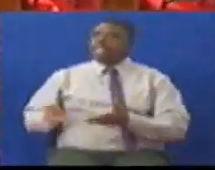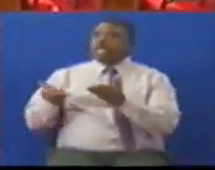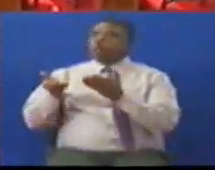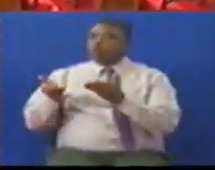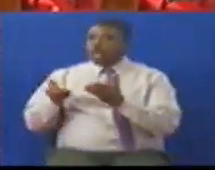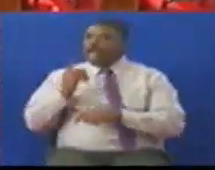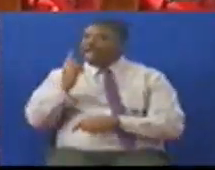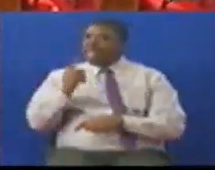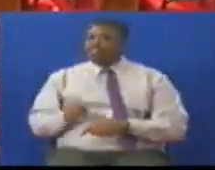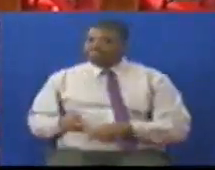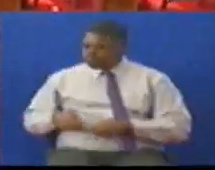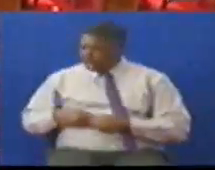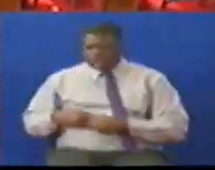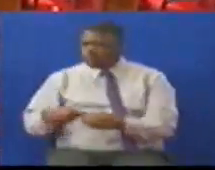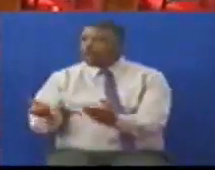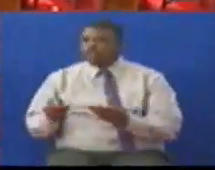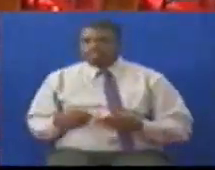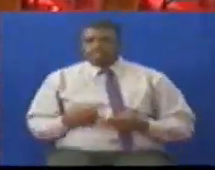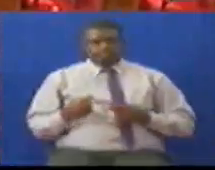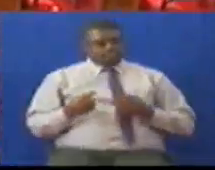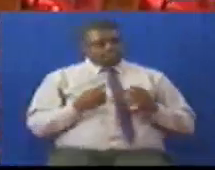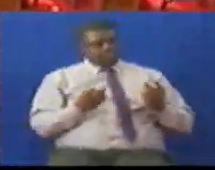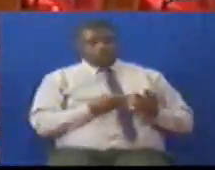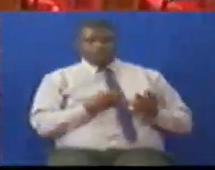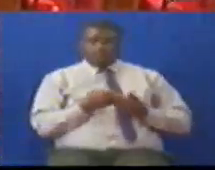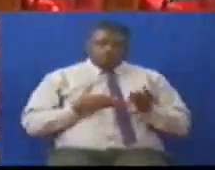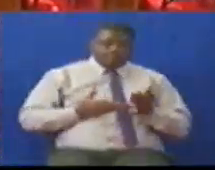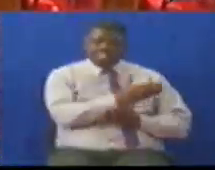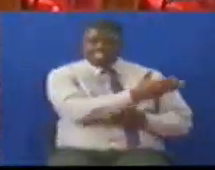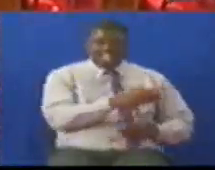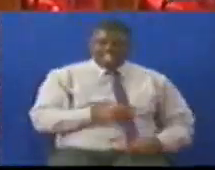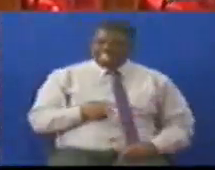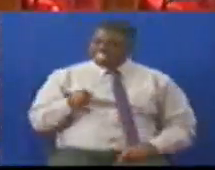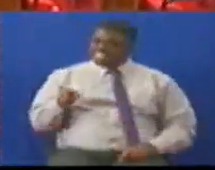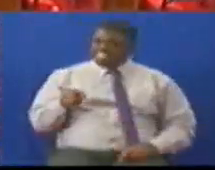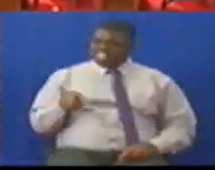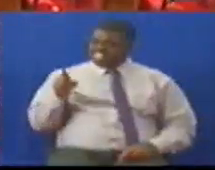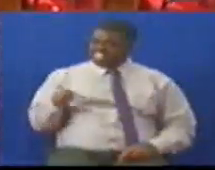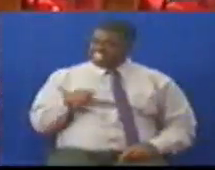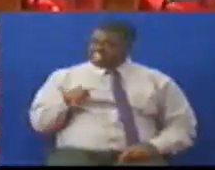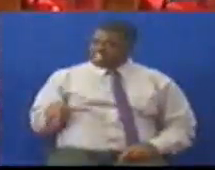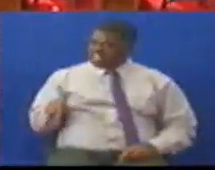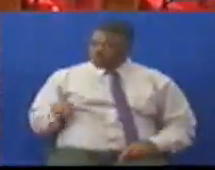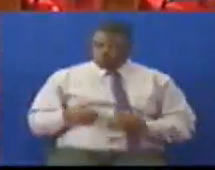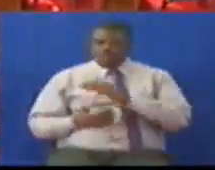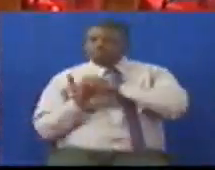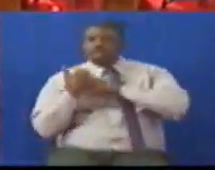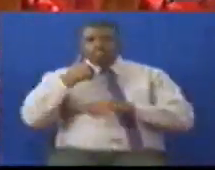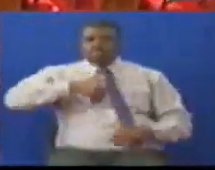hazitolewi. Kutokana na fedha kama ilivyopitishwa kunatia dosari uwajibikaji na credibility ya